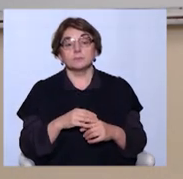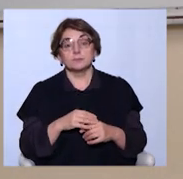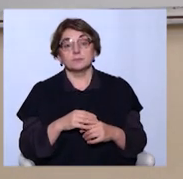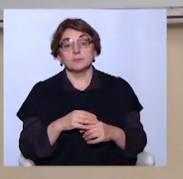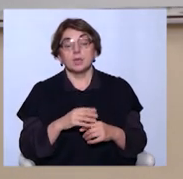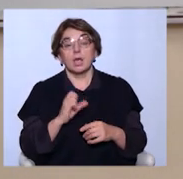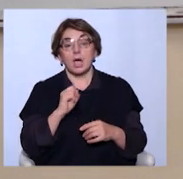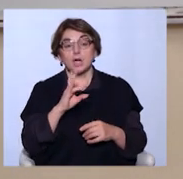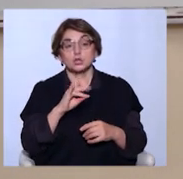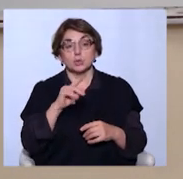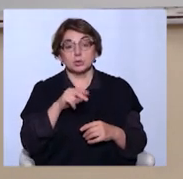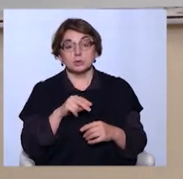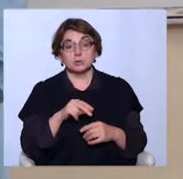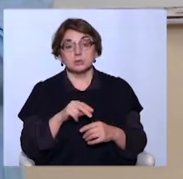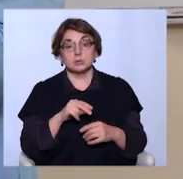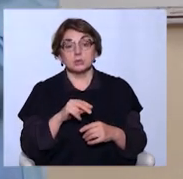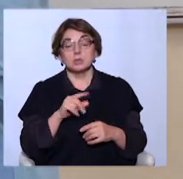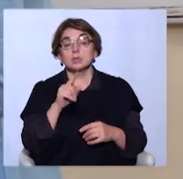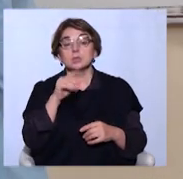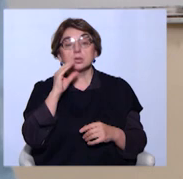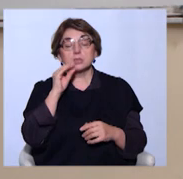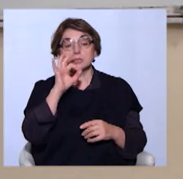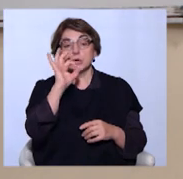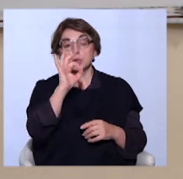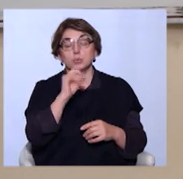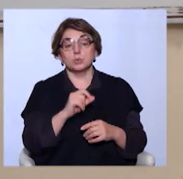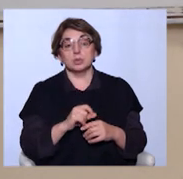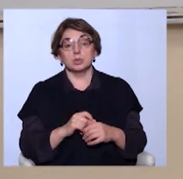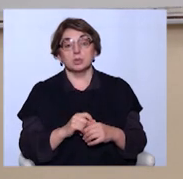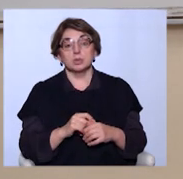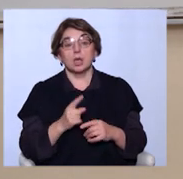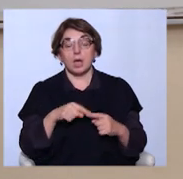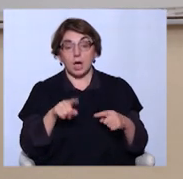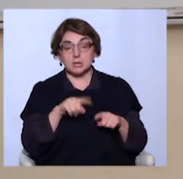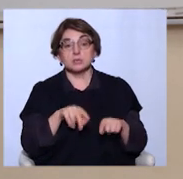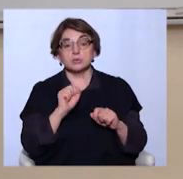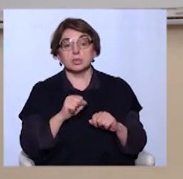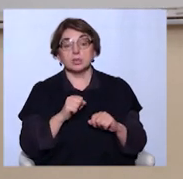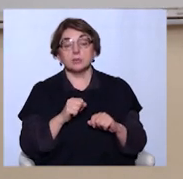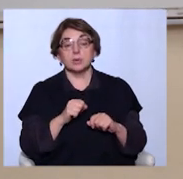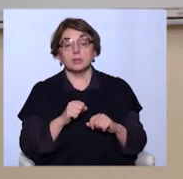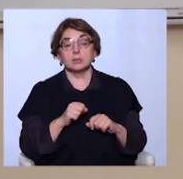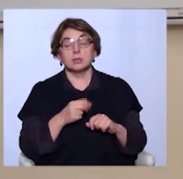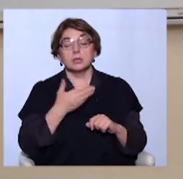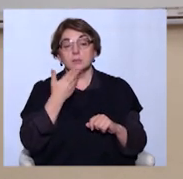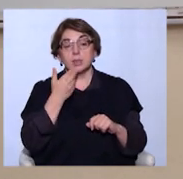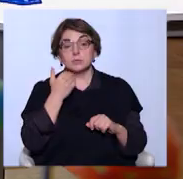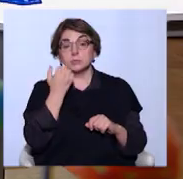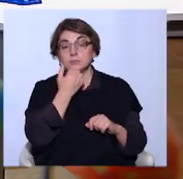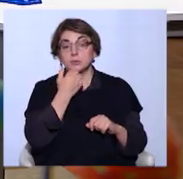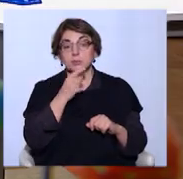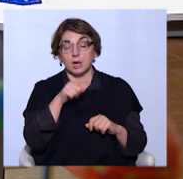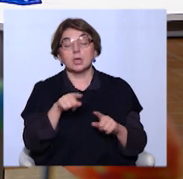აზოტი, ჟანგვის რიცხვი არის ნულის ტოლი. ასევე შეიძლება იყოს მარტივი ნივთიერებები,